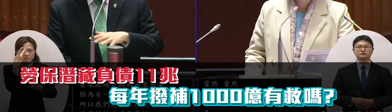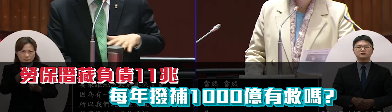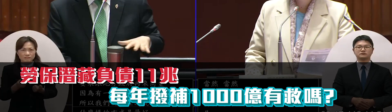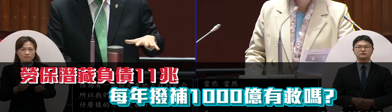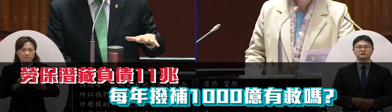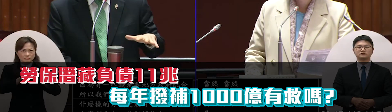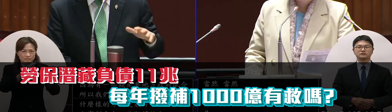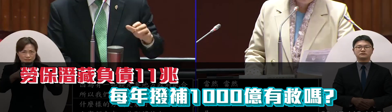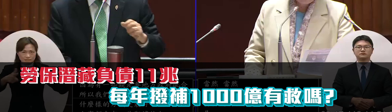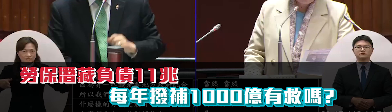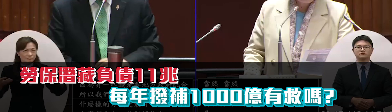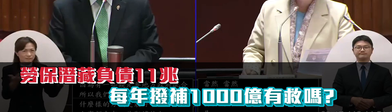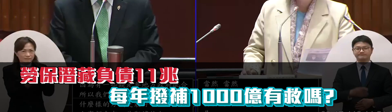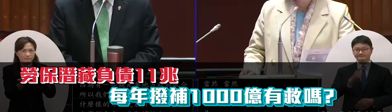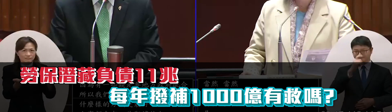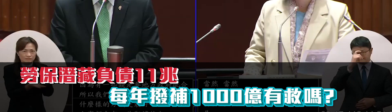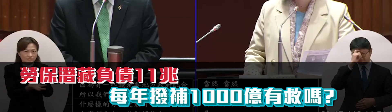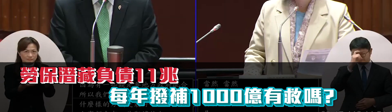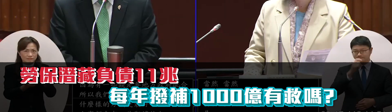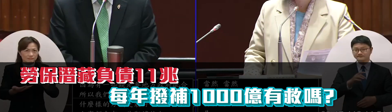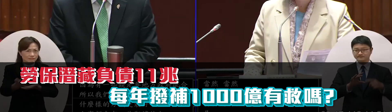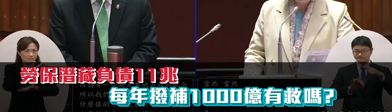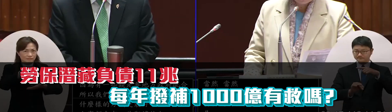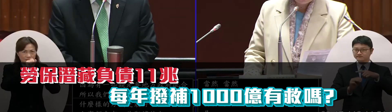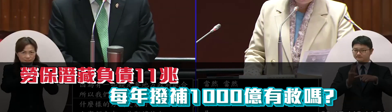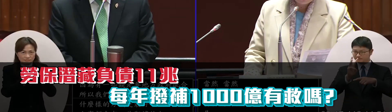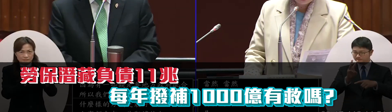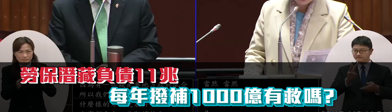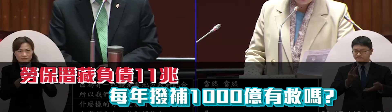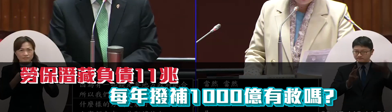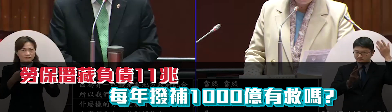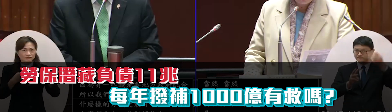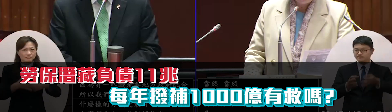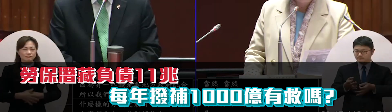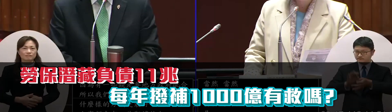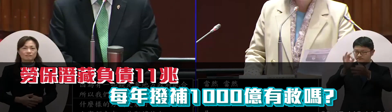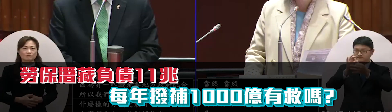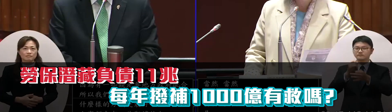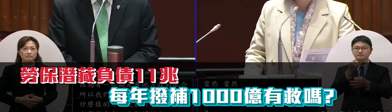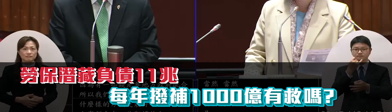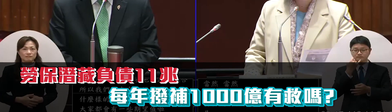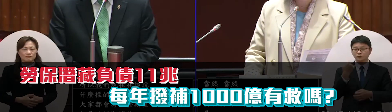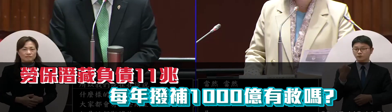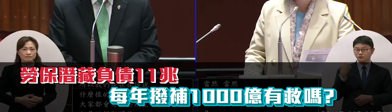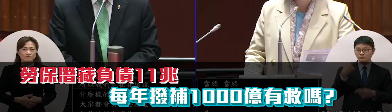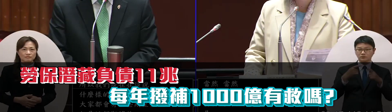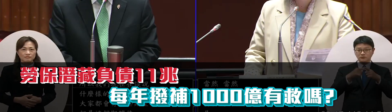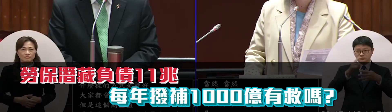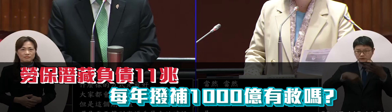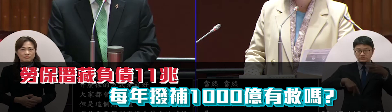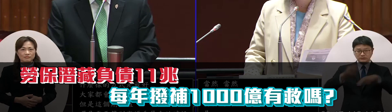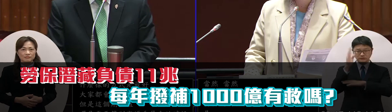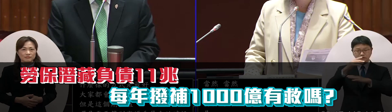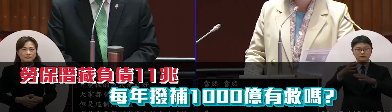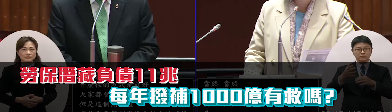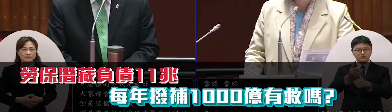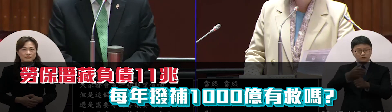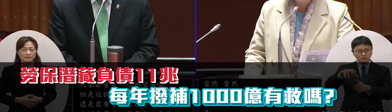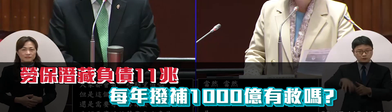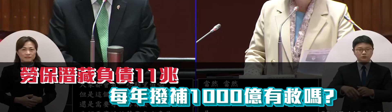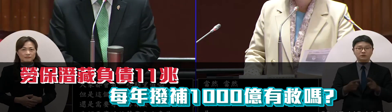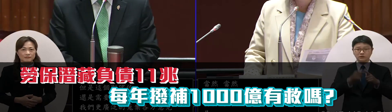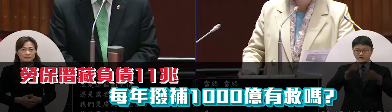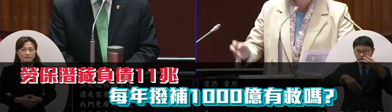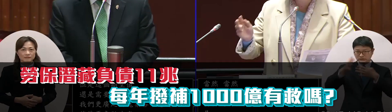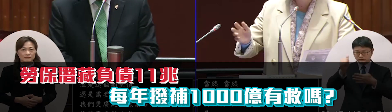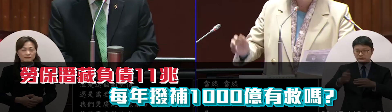泛的收集各方意见， 希望不要低于3%，好不好？因为这个毕竟昨天在人事行政总处的这个答询里面，人事长也